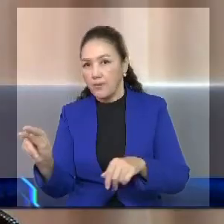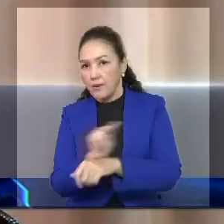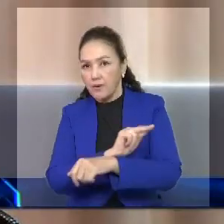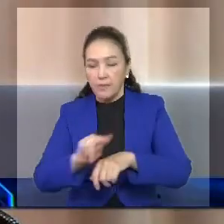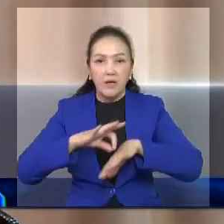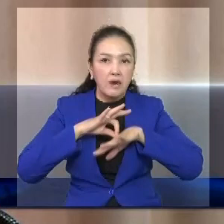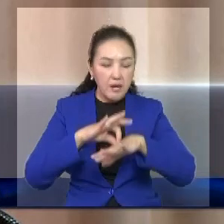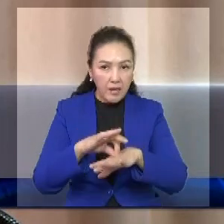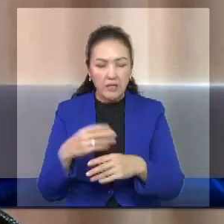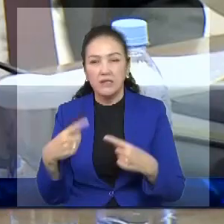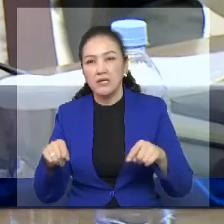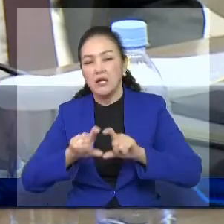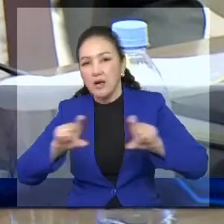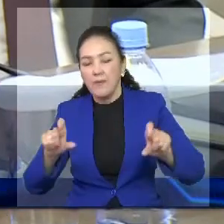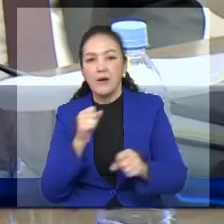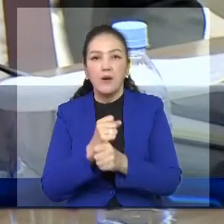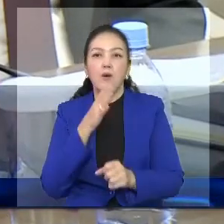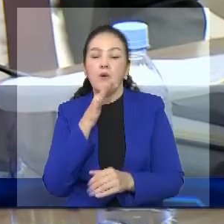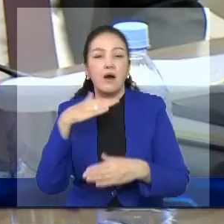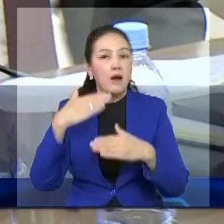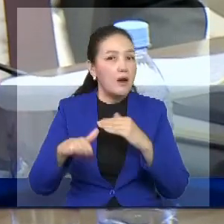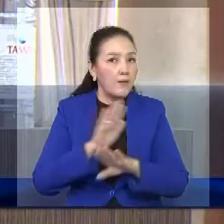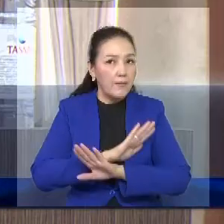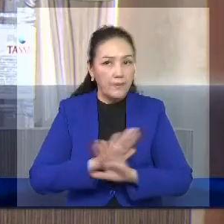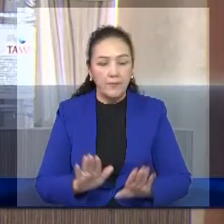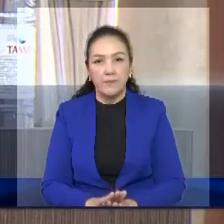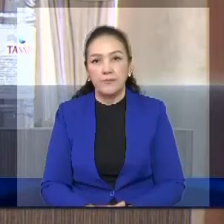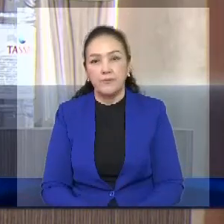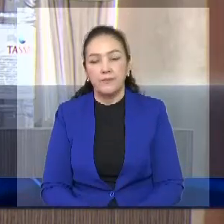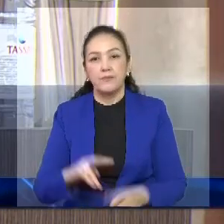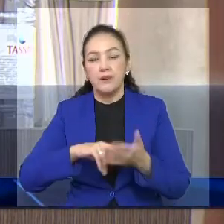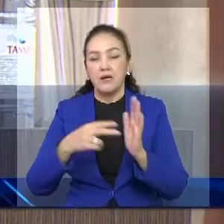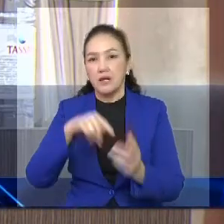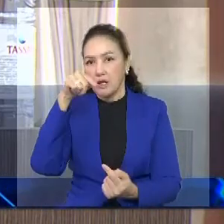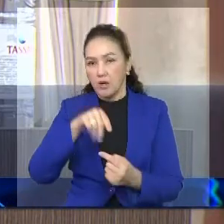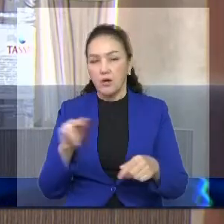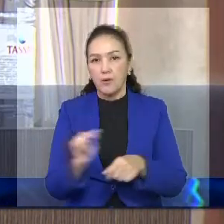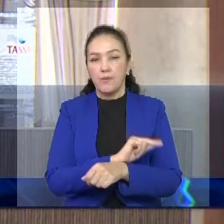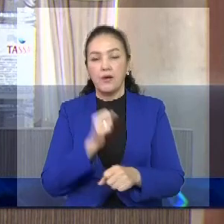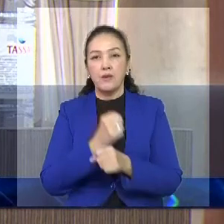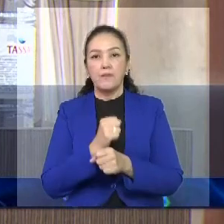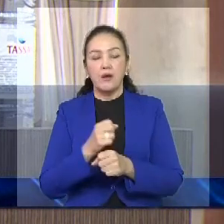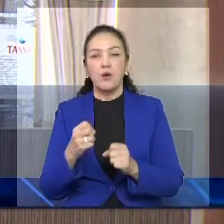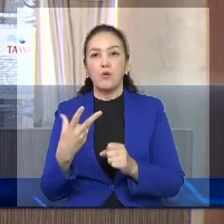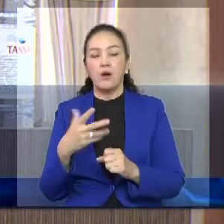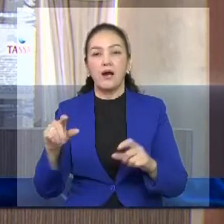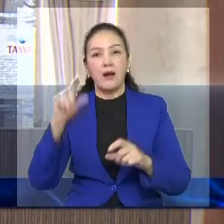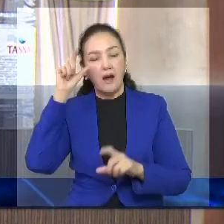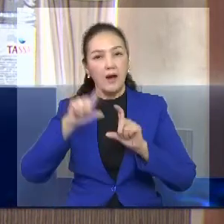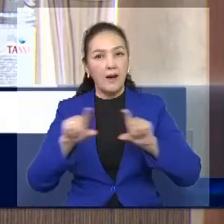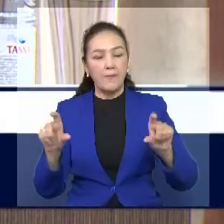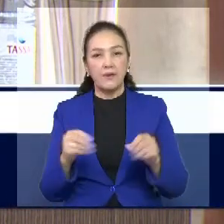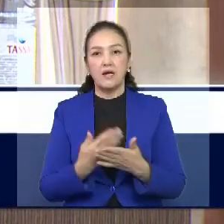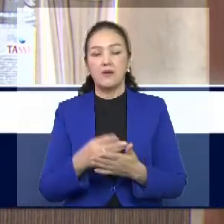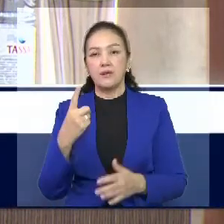жөндеу жүргізілгенмен кейбір мектептегі жұмыс уақытылы аяқталмай қалды. Бекітілген жоспарға сәйкес күрделі жөндеу жұмыстары ош білім беру мекемесінде ағымдағы жылдың